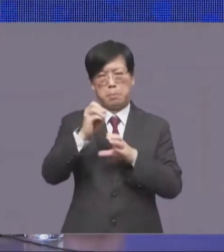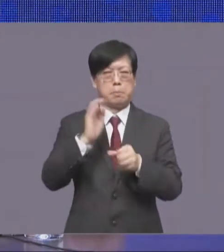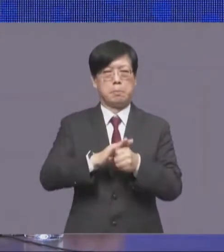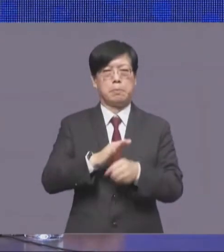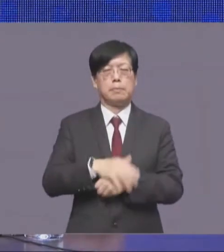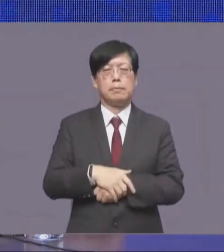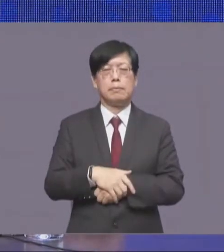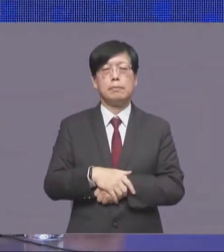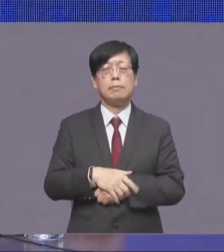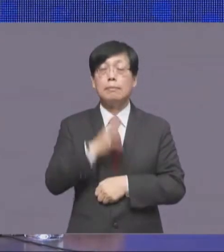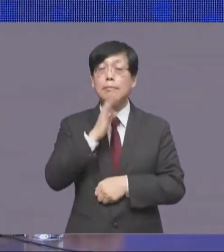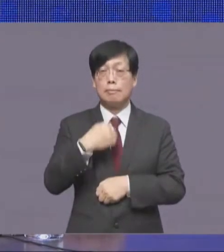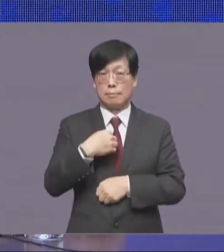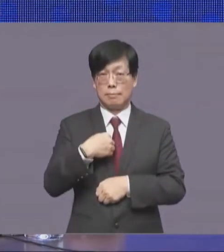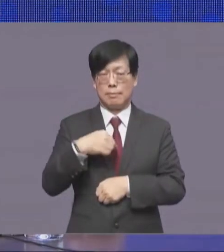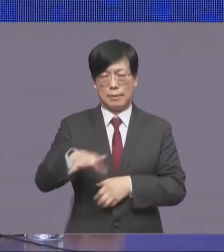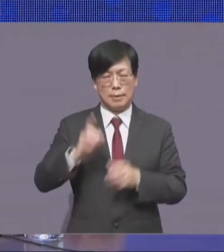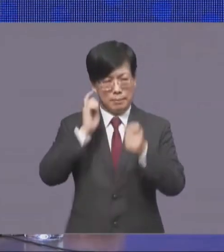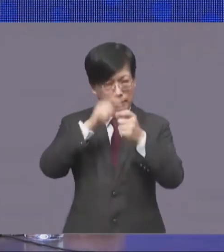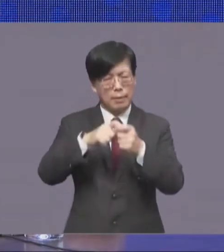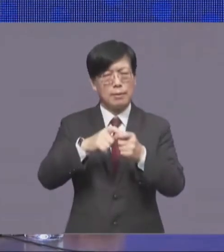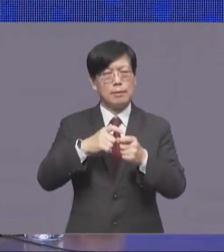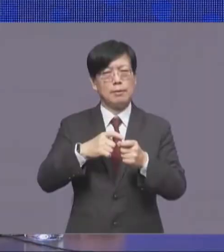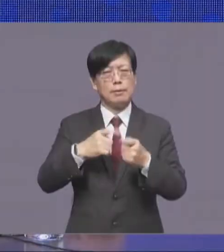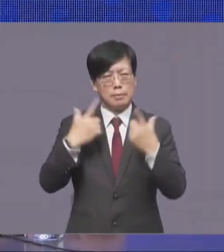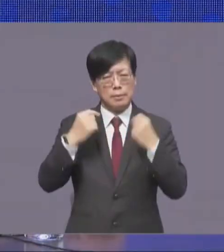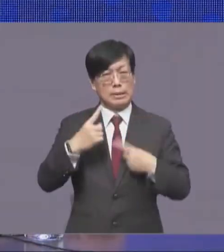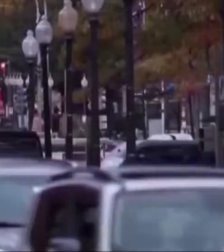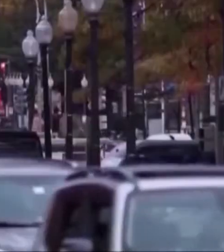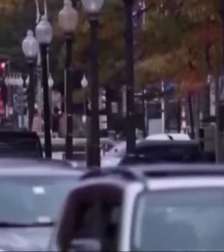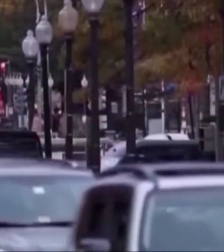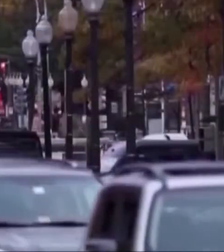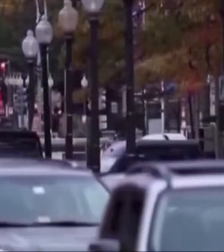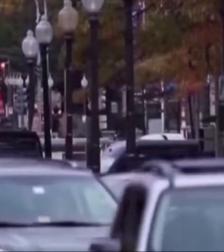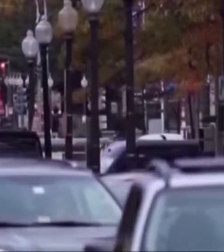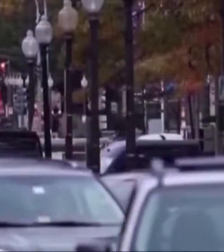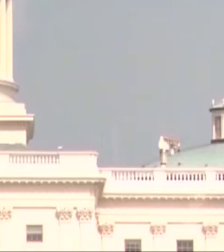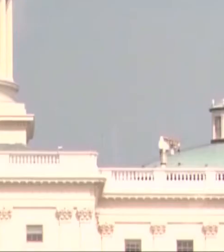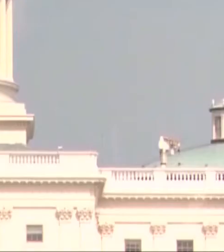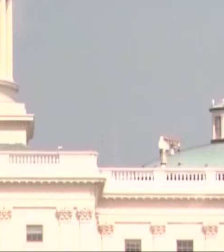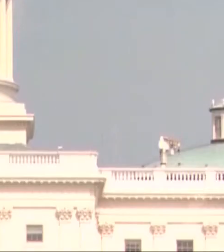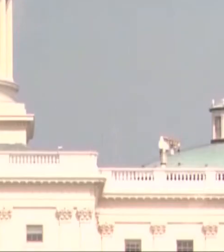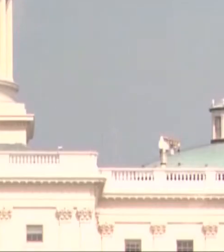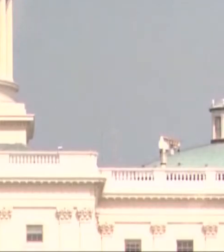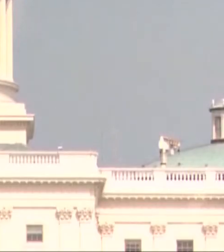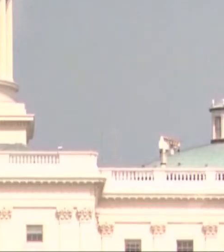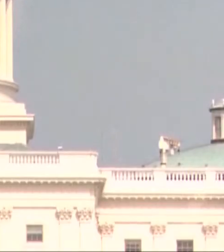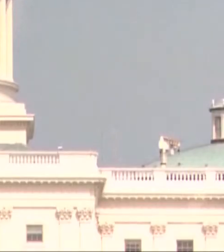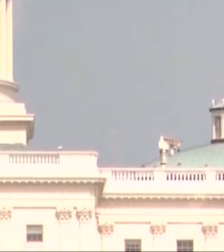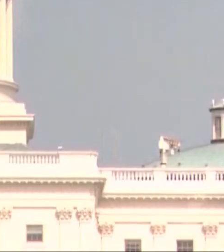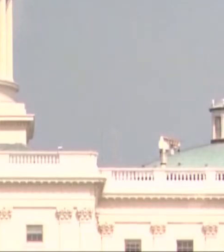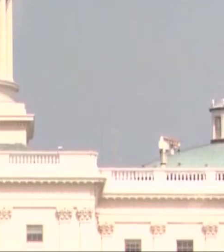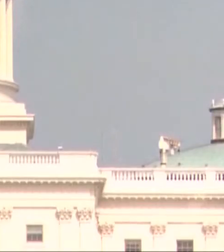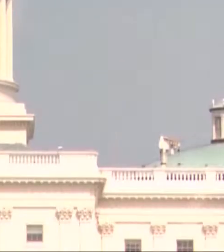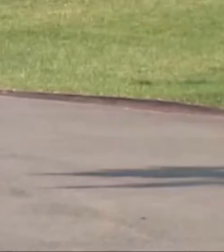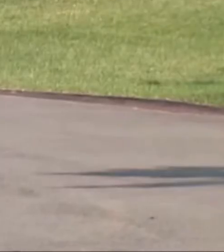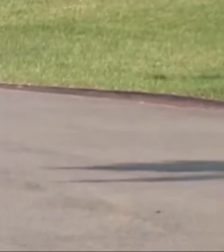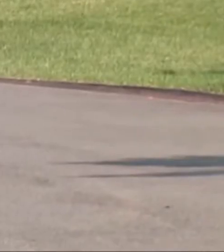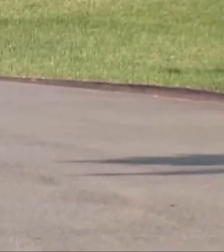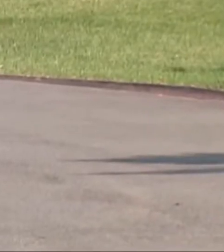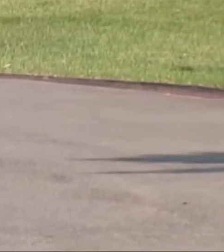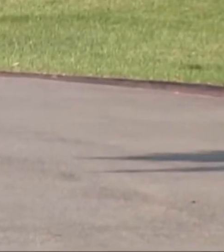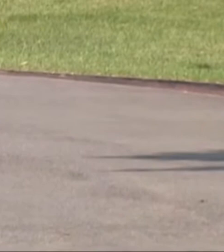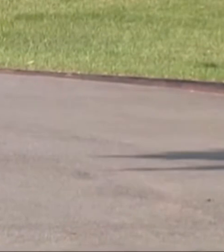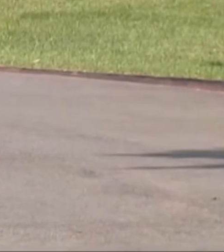เห็นว่าจะเปผนดีเป็อย่างมากต่ารจะทำความตกลงการค้าทหวผสคีระหวางไhwan กัตารในต้บอกอกครับว่า